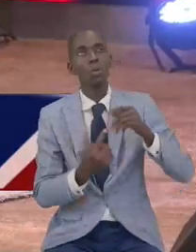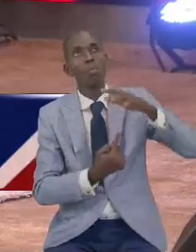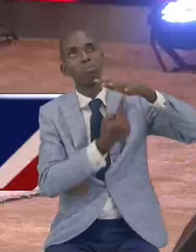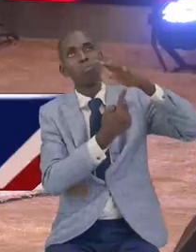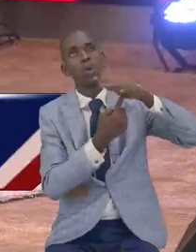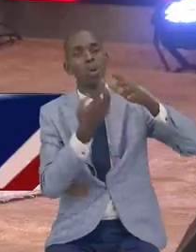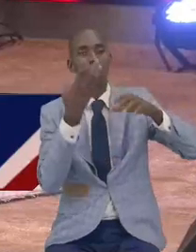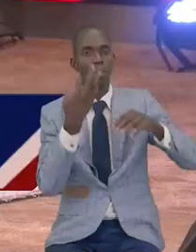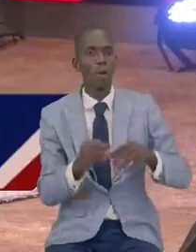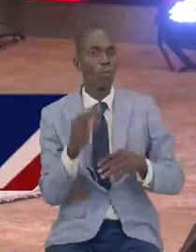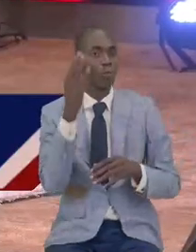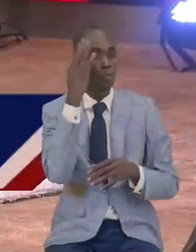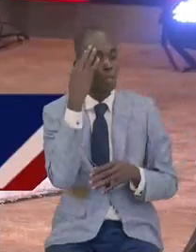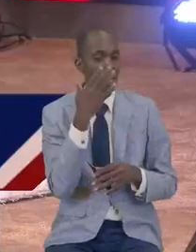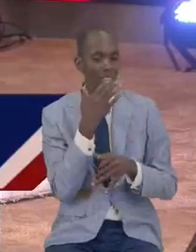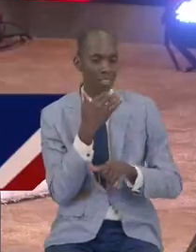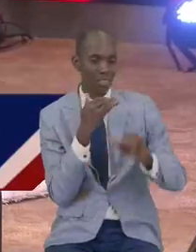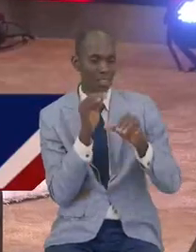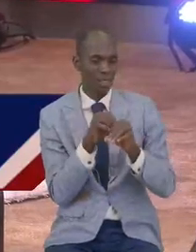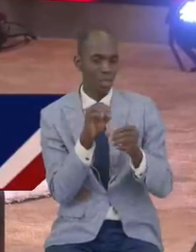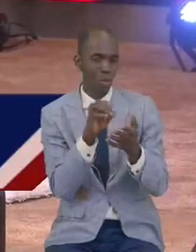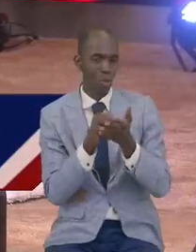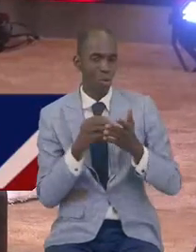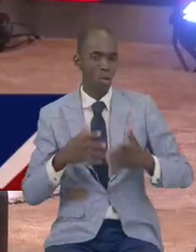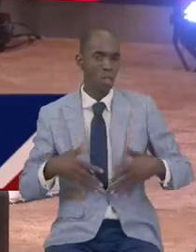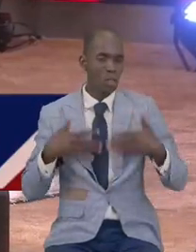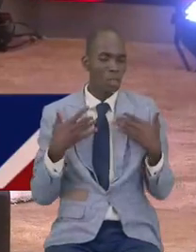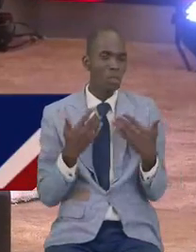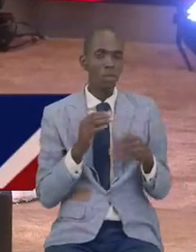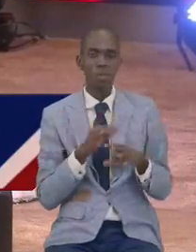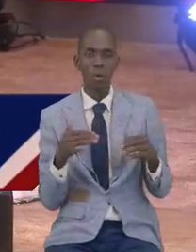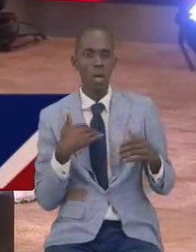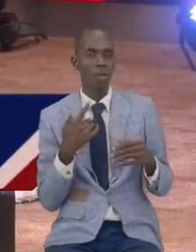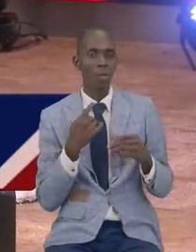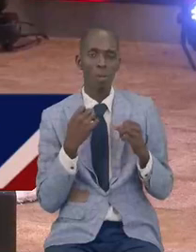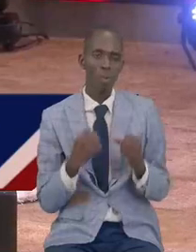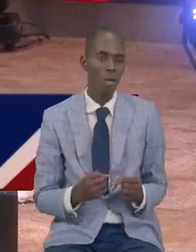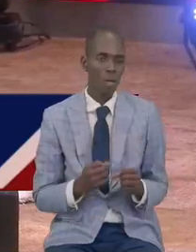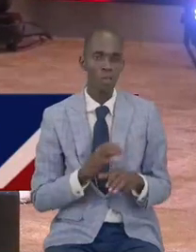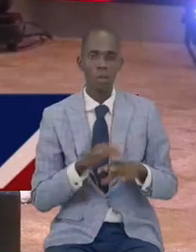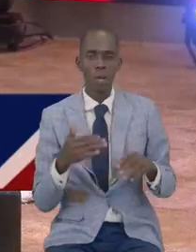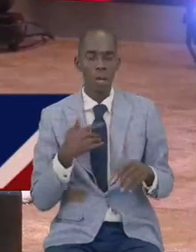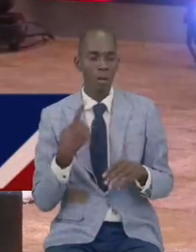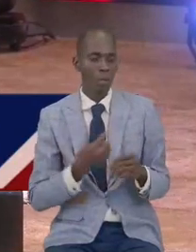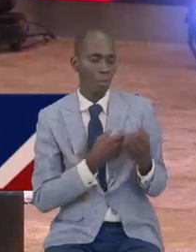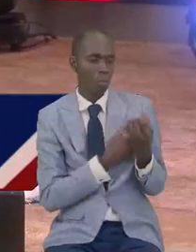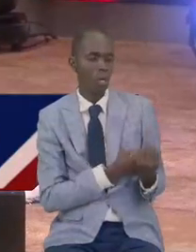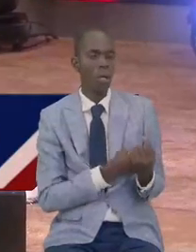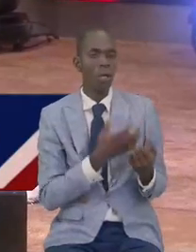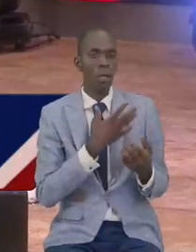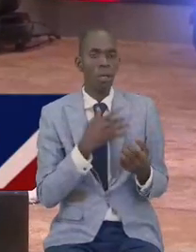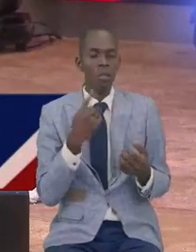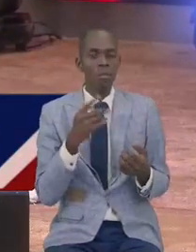la connaissance. Cependant, dans leur vie, ils n'ont pas la force, l'audace de vivre selon